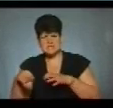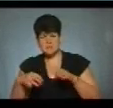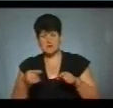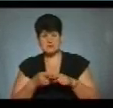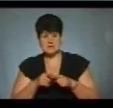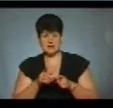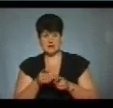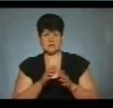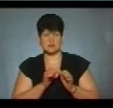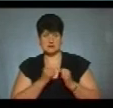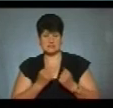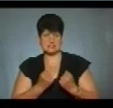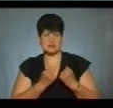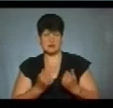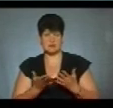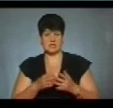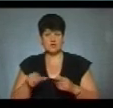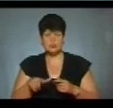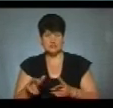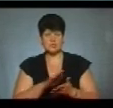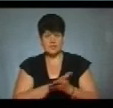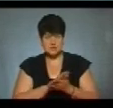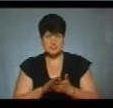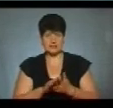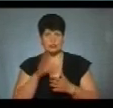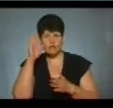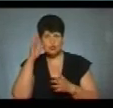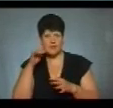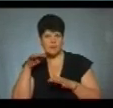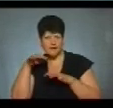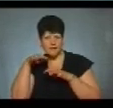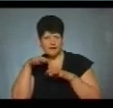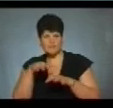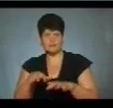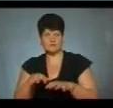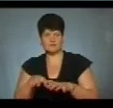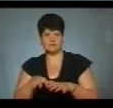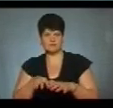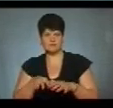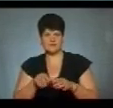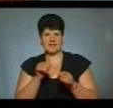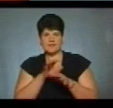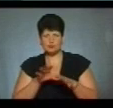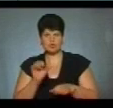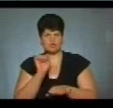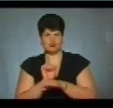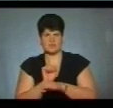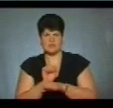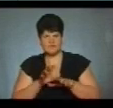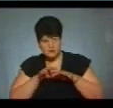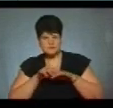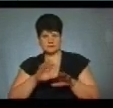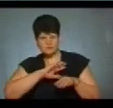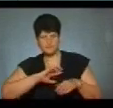Якщо будуть потічки чисті, відповідно, ці маса води, яка буде протікати, вона не буде зупинятися, і це